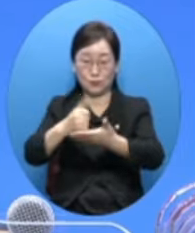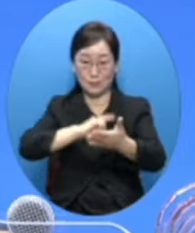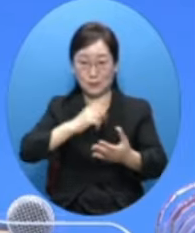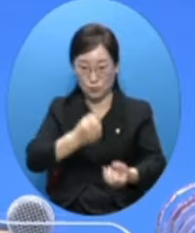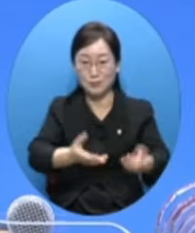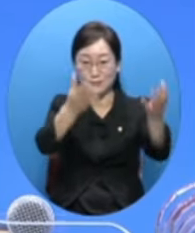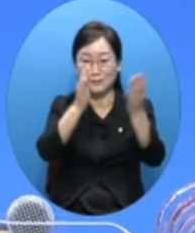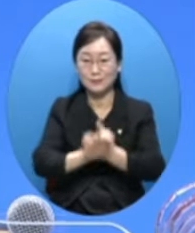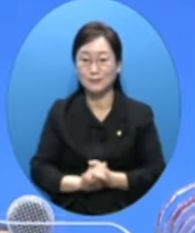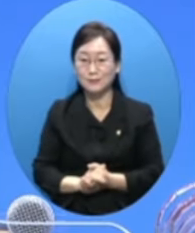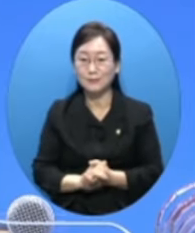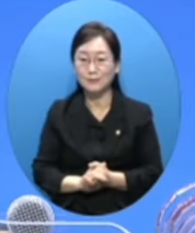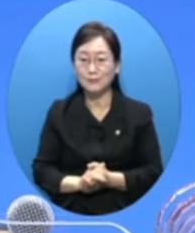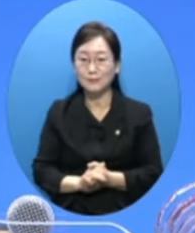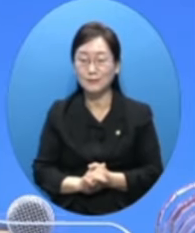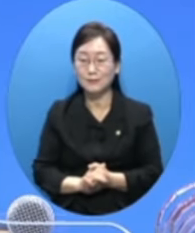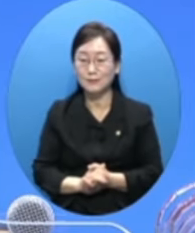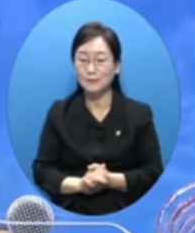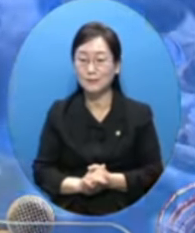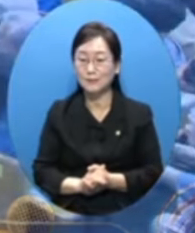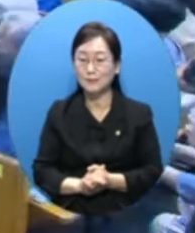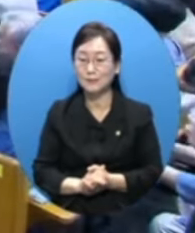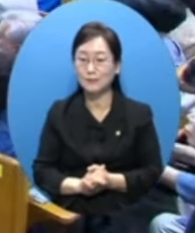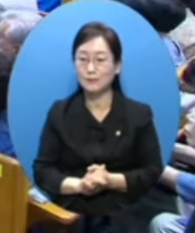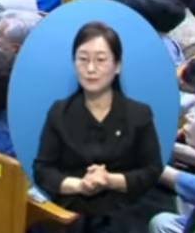주님으로 축원합니다.